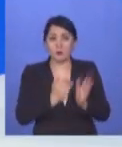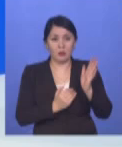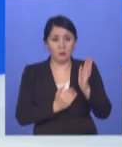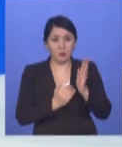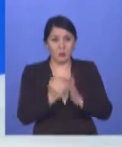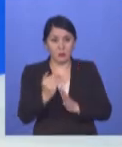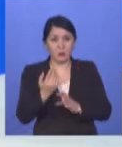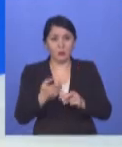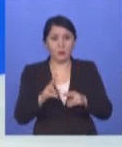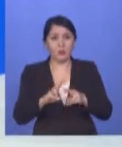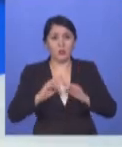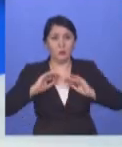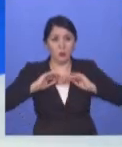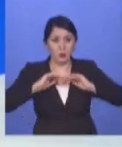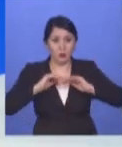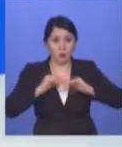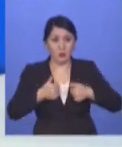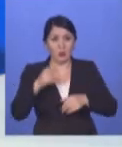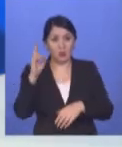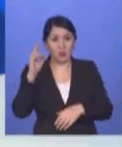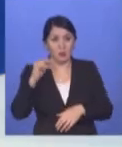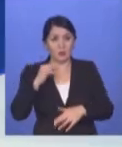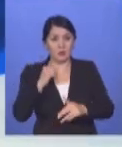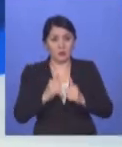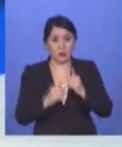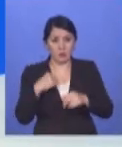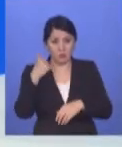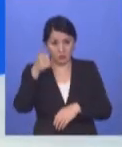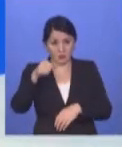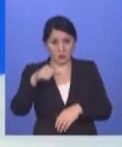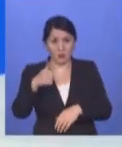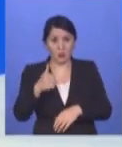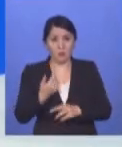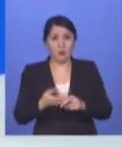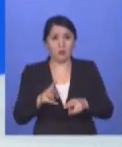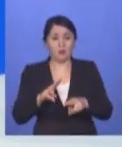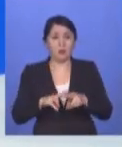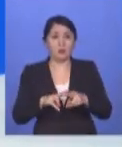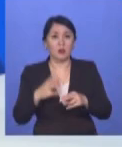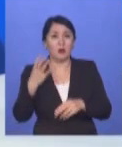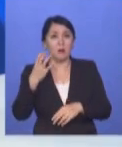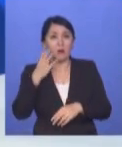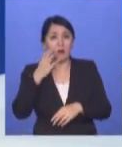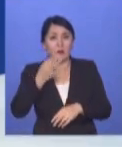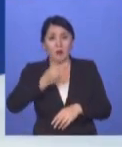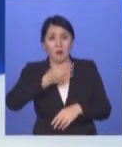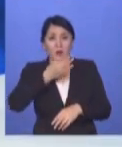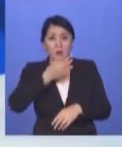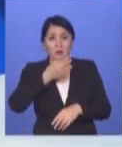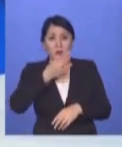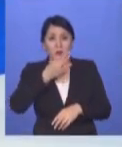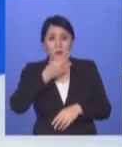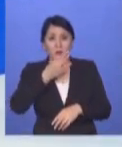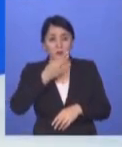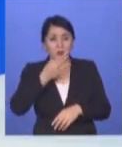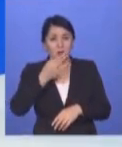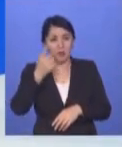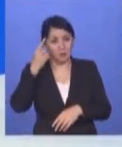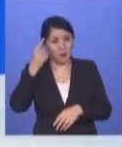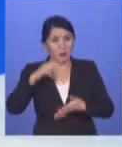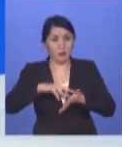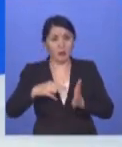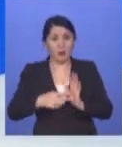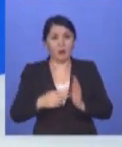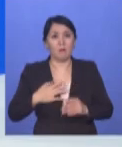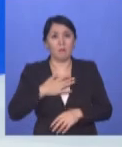санатына жатқызылған. Өкінішке қарай олардың қатары жыл сайын өсіп келеді. Бұл жүктілікті ерте және саналы түрде жоспарлаудың